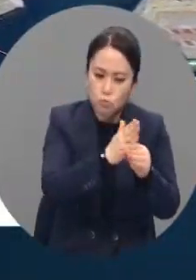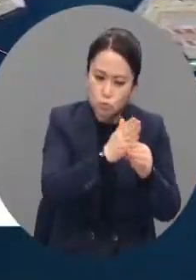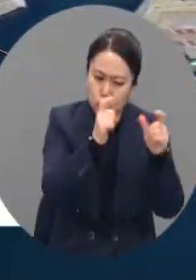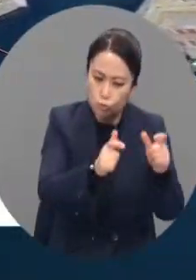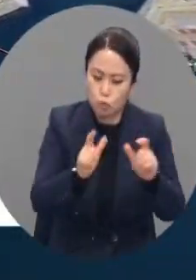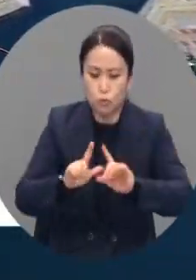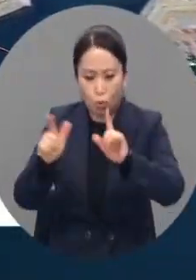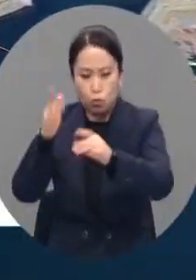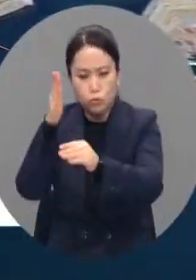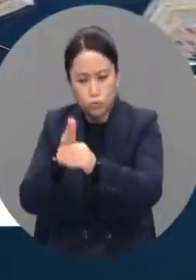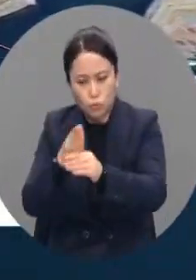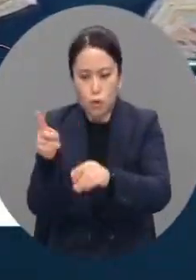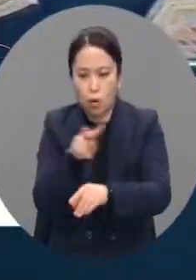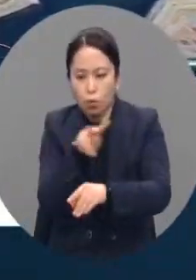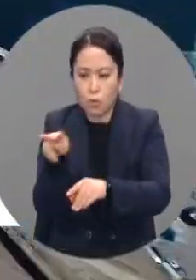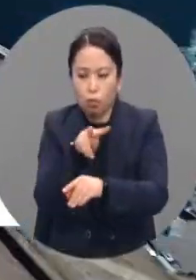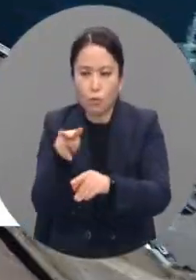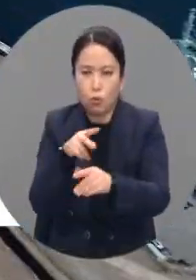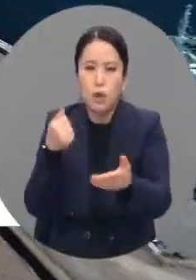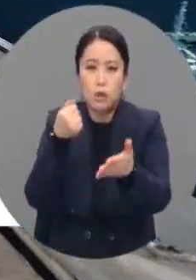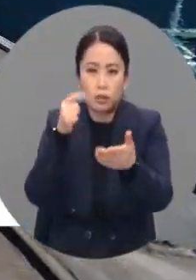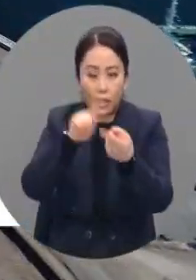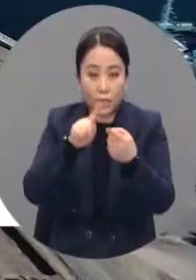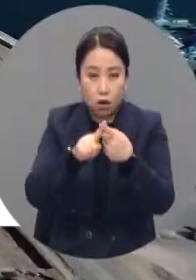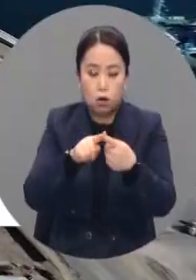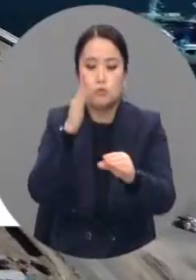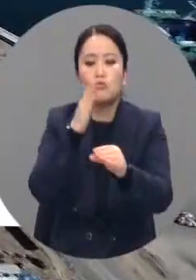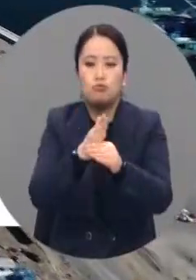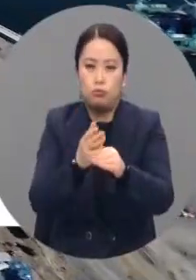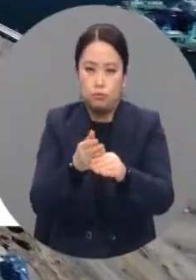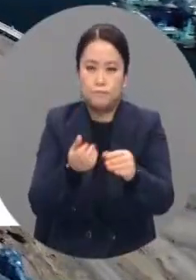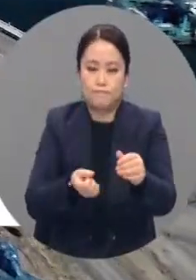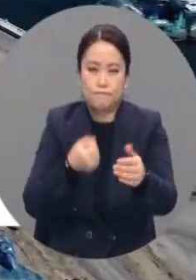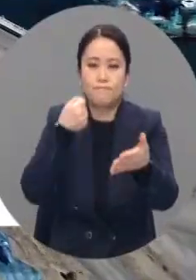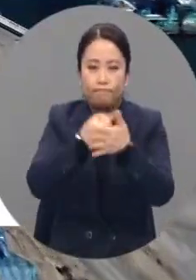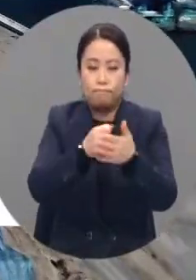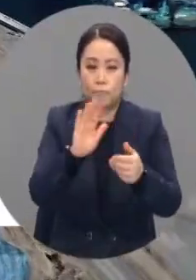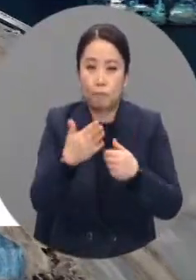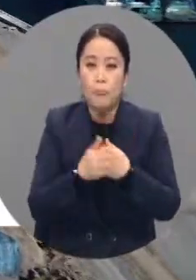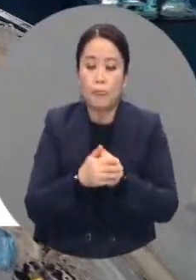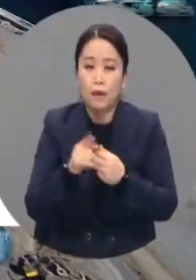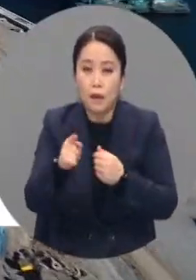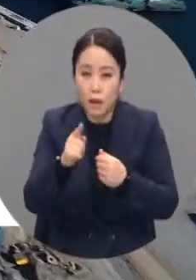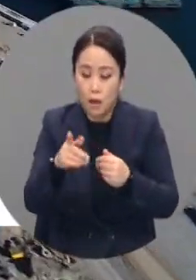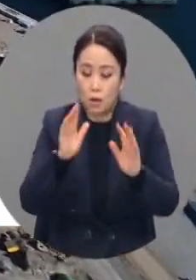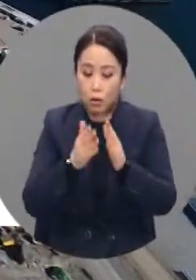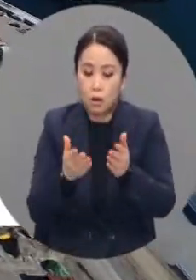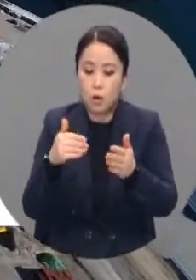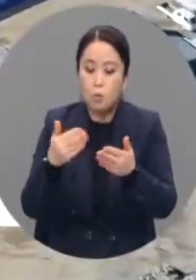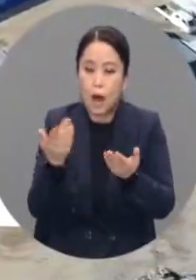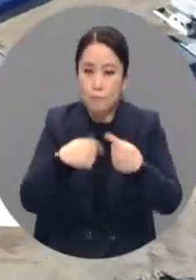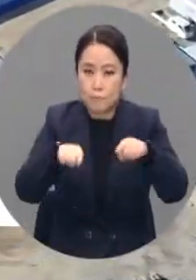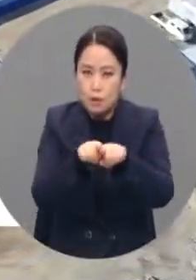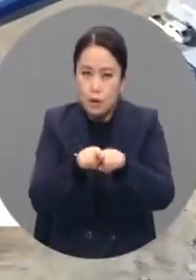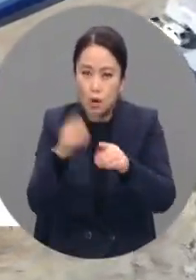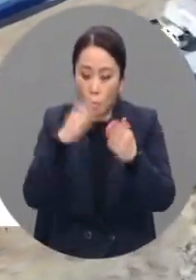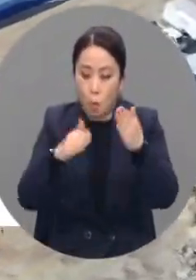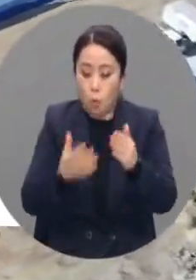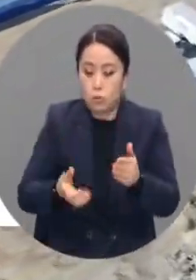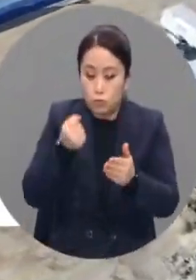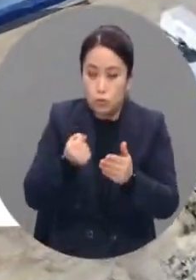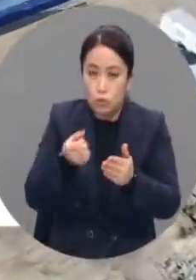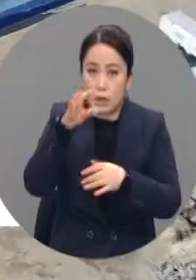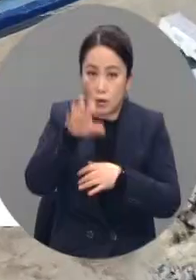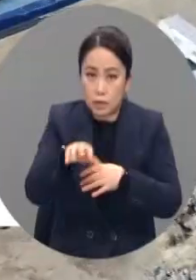끝났습니다 대법원의 내 동구가 제기 양 북한군 제 2의 3부 2 인근에 공유수면 매립지 계속 지자체 결정 취소